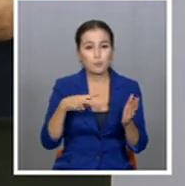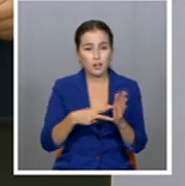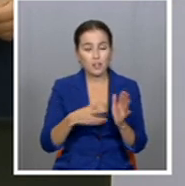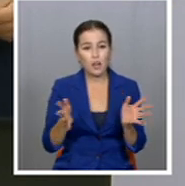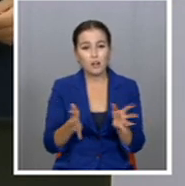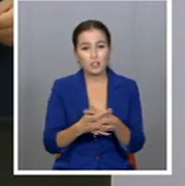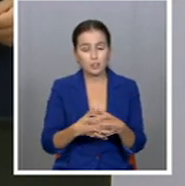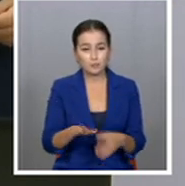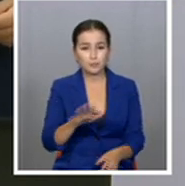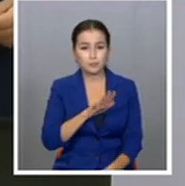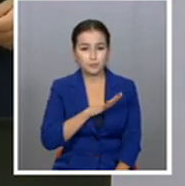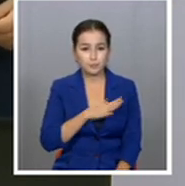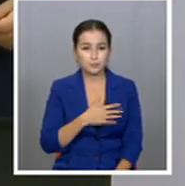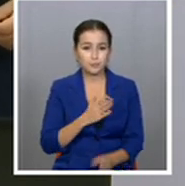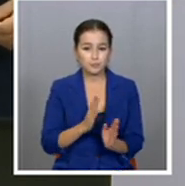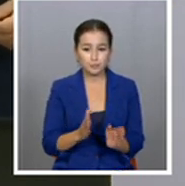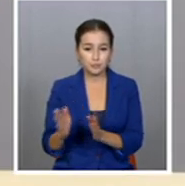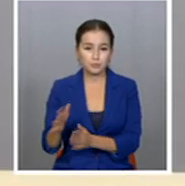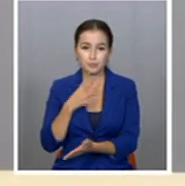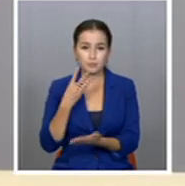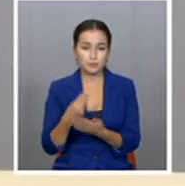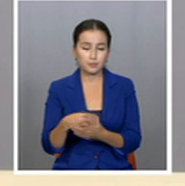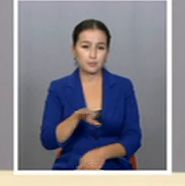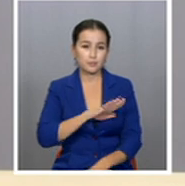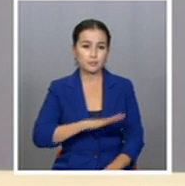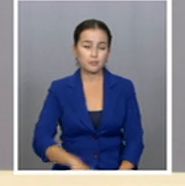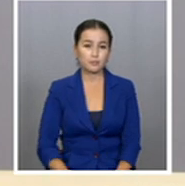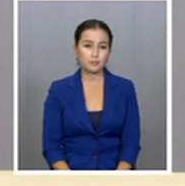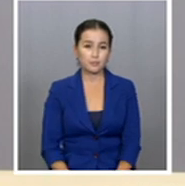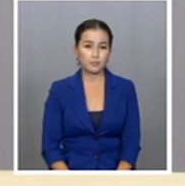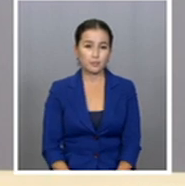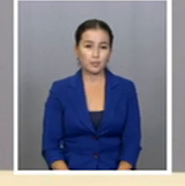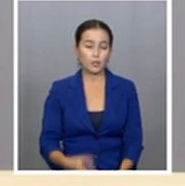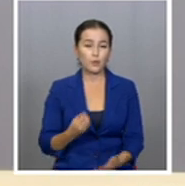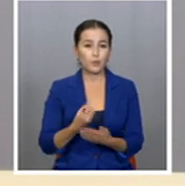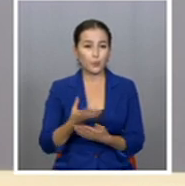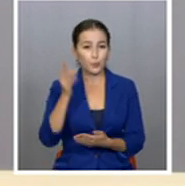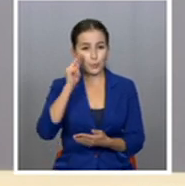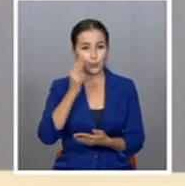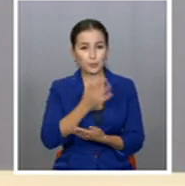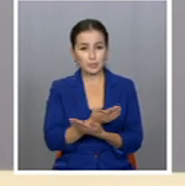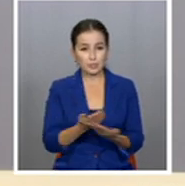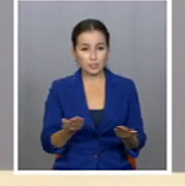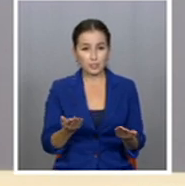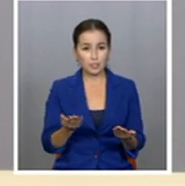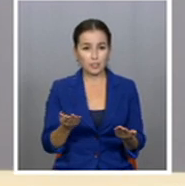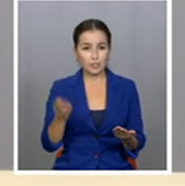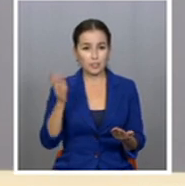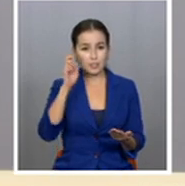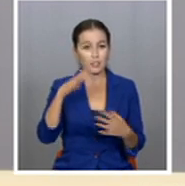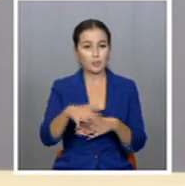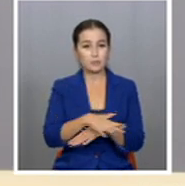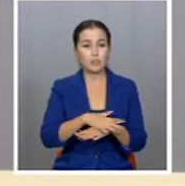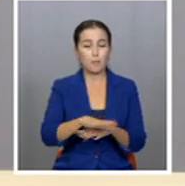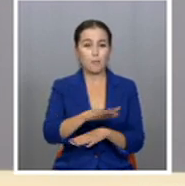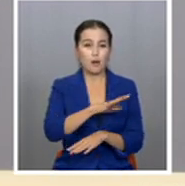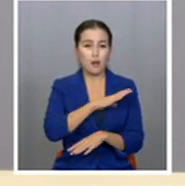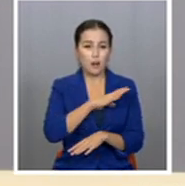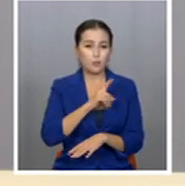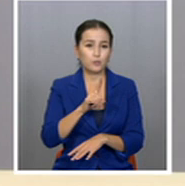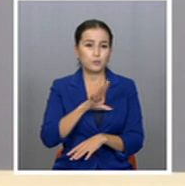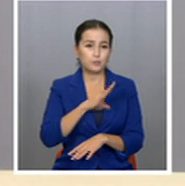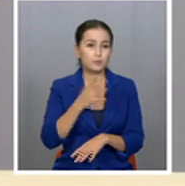аралас болып бөлінеді екен. Құрметті оқушылар, еліміздің бай және қуатты болу